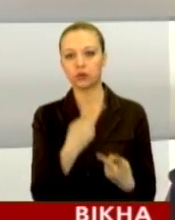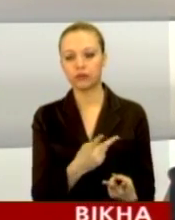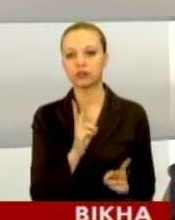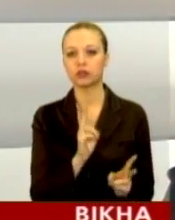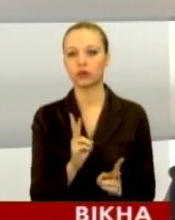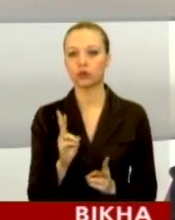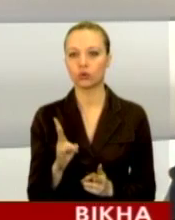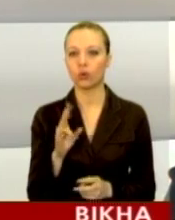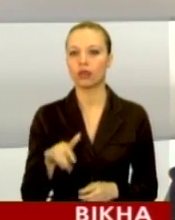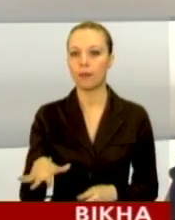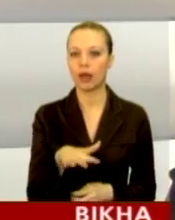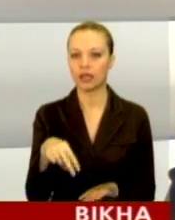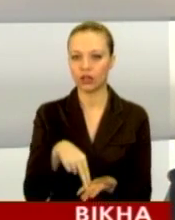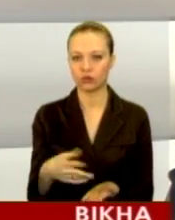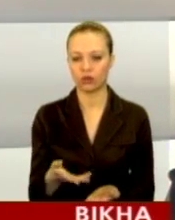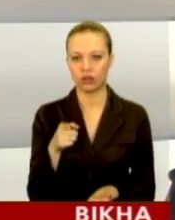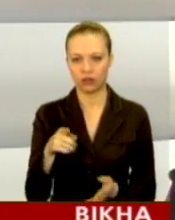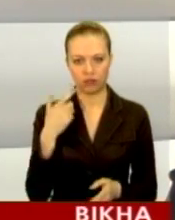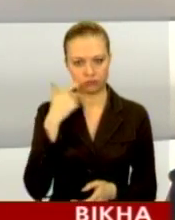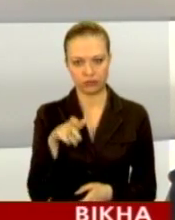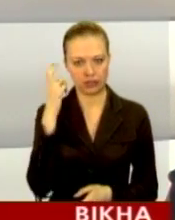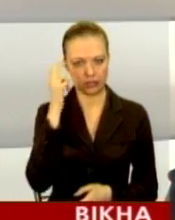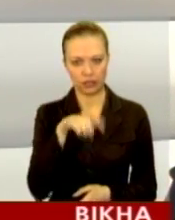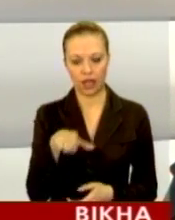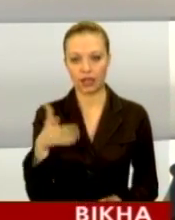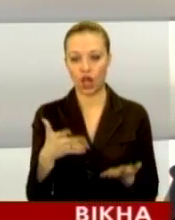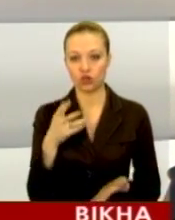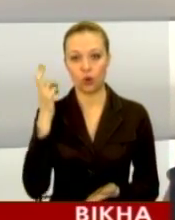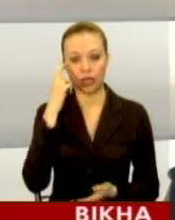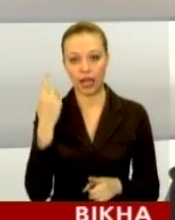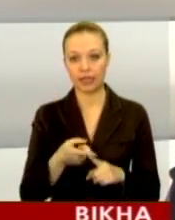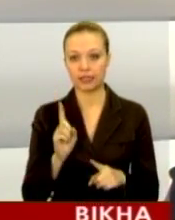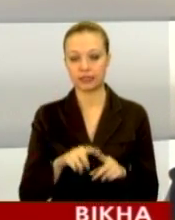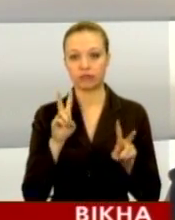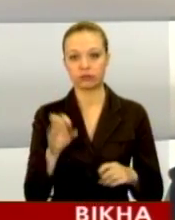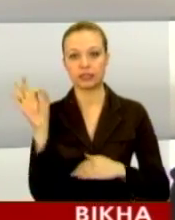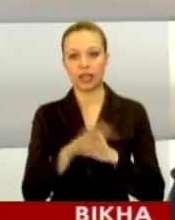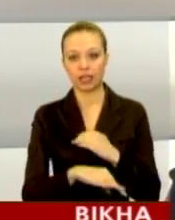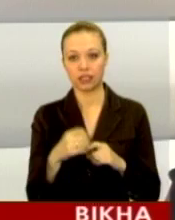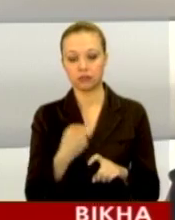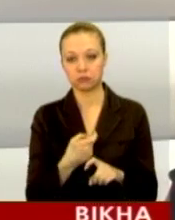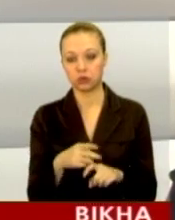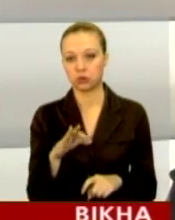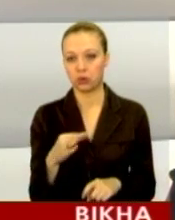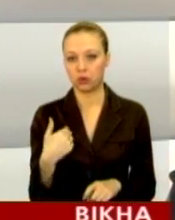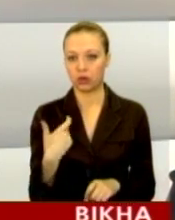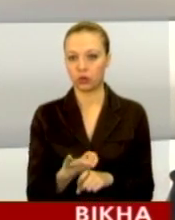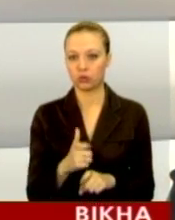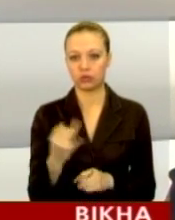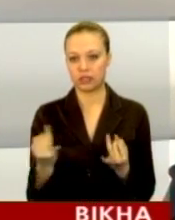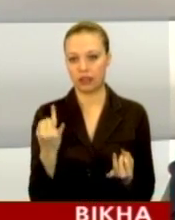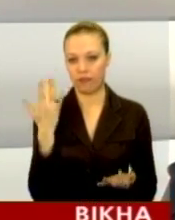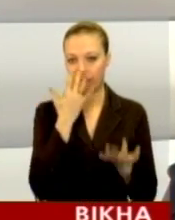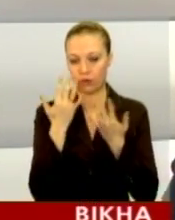Хай би подивилися, хто на Майдані стоїть. Там в основному кияни. Якщо кияни – це західняки, бандерівці, ну, тут я вже дуже цікава